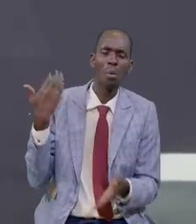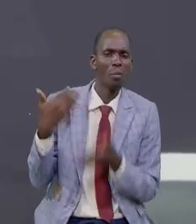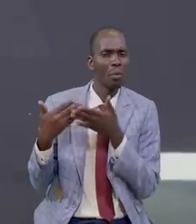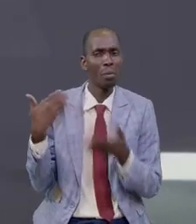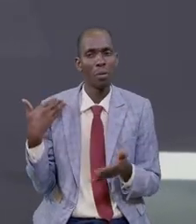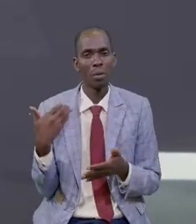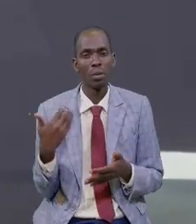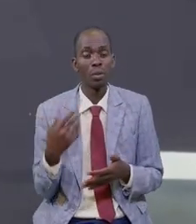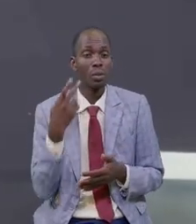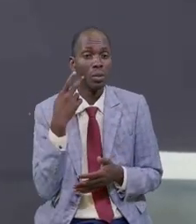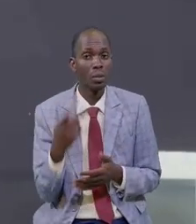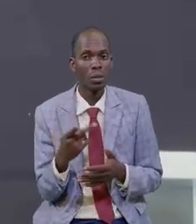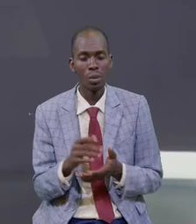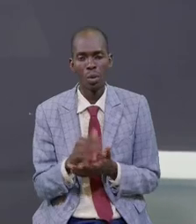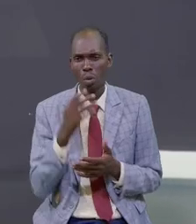savez